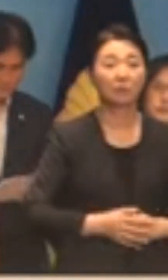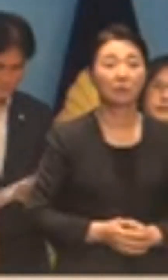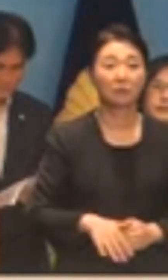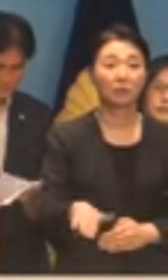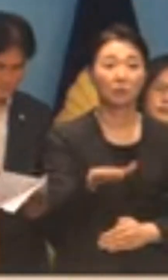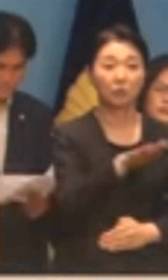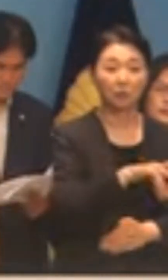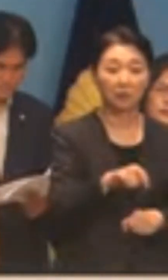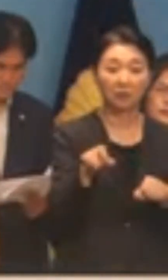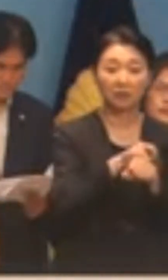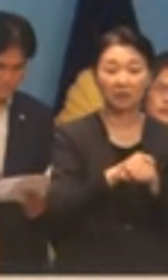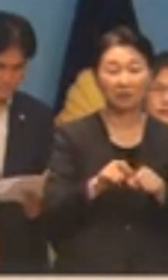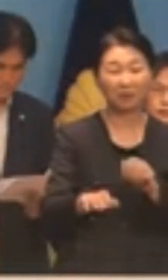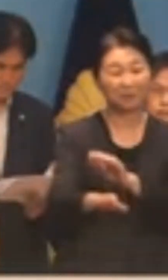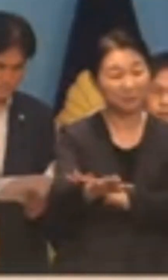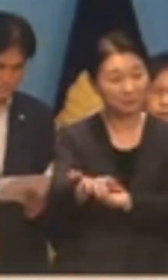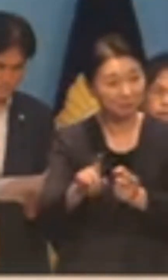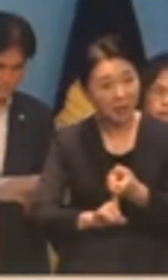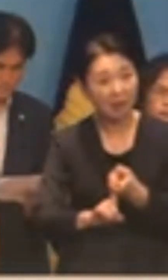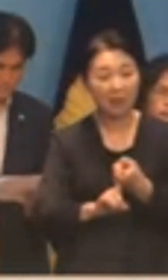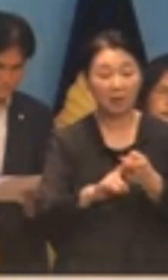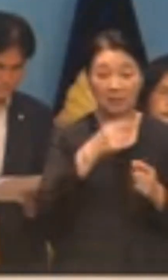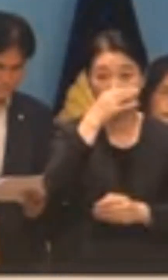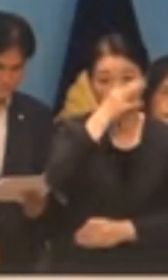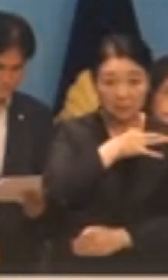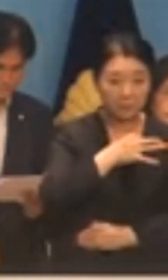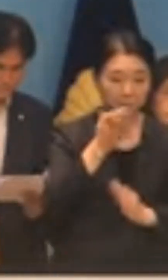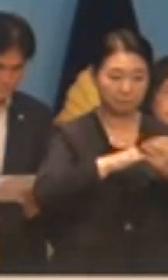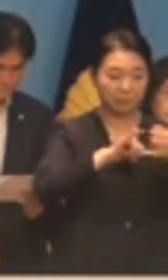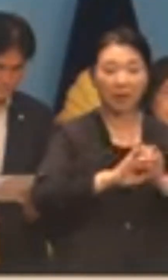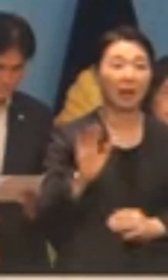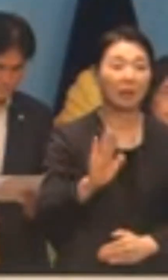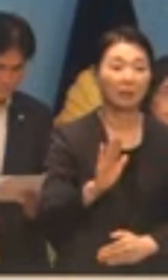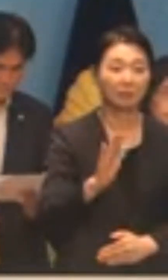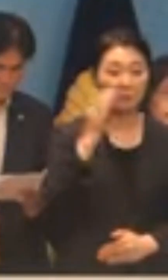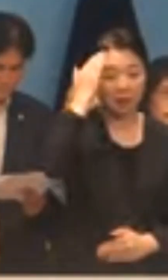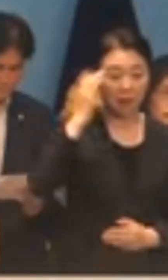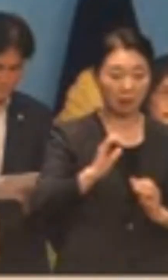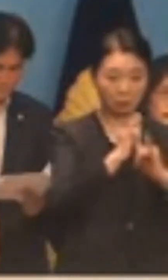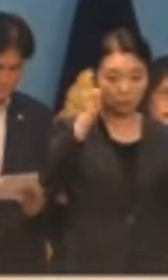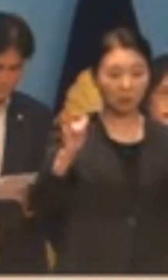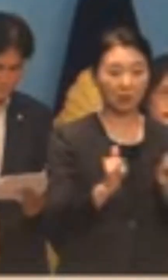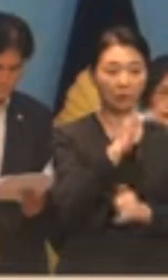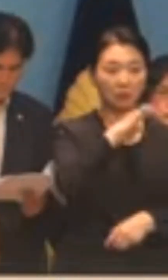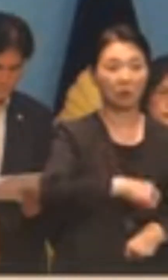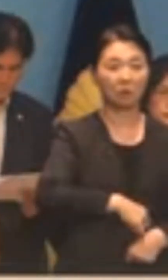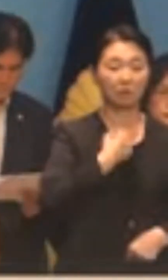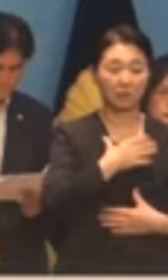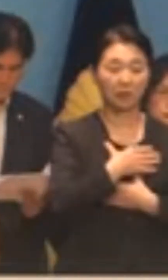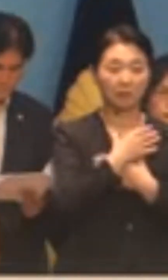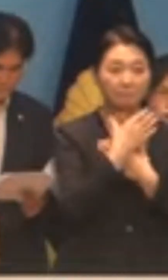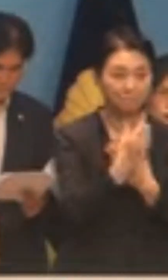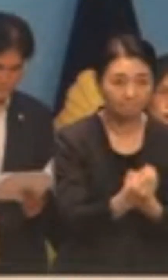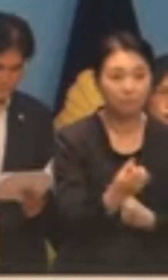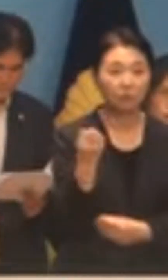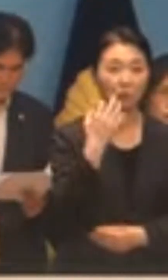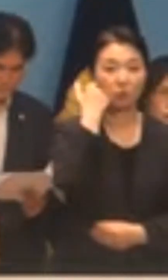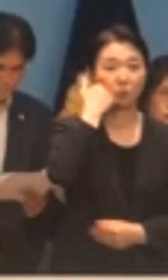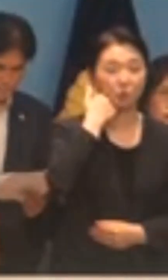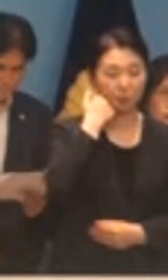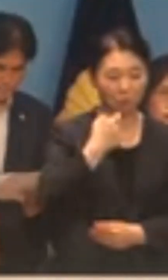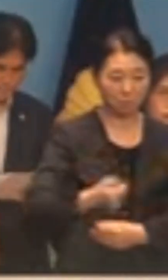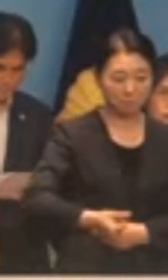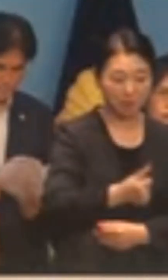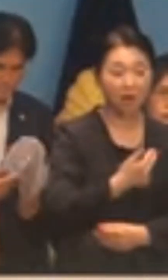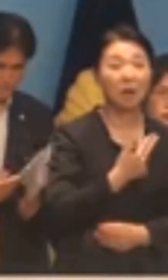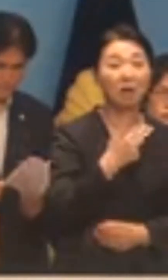우리는 특정 정파의 이익이나 정략이 아닌 우리 사회가 정의롭고 안전하여 누구도